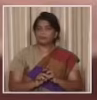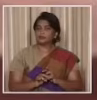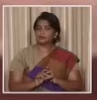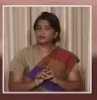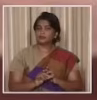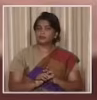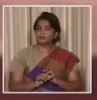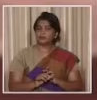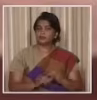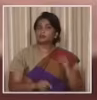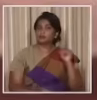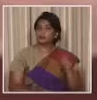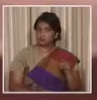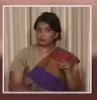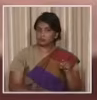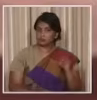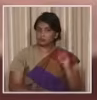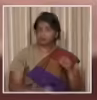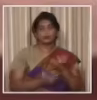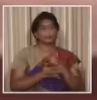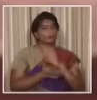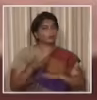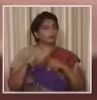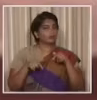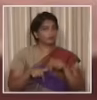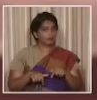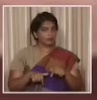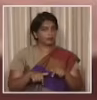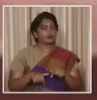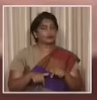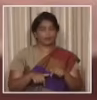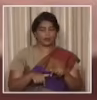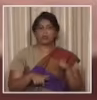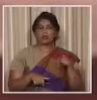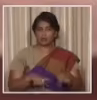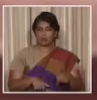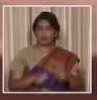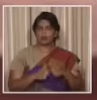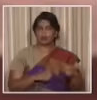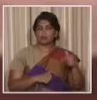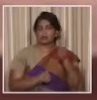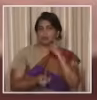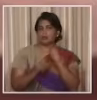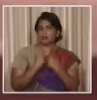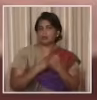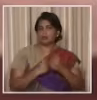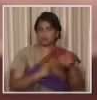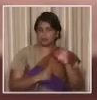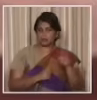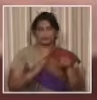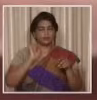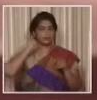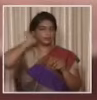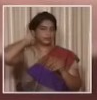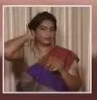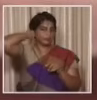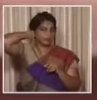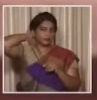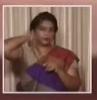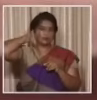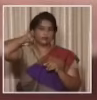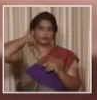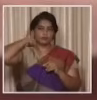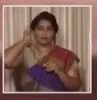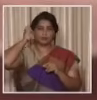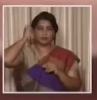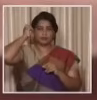කතානායකතුමනි මේ ලිපිය අද බ්‍රයිබරි එකේ දැන් මේ වෙනකොට මේ වෙනුවෙන් පරීක්ෂණයකුත් කරනවා. මේකත් ගරු කතානායකතුමනි මම